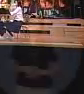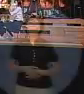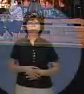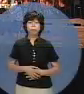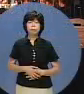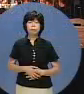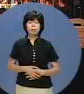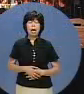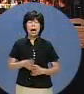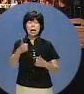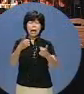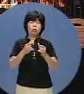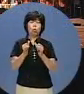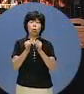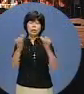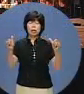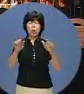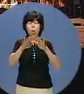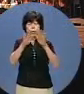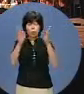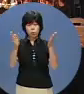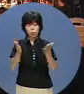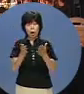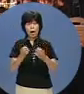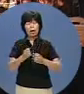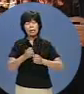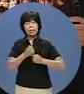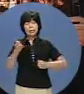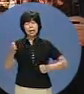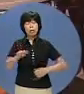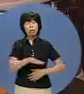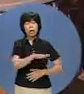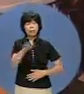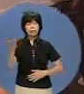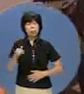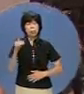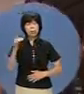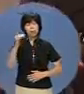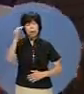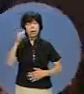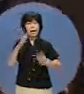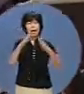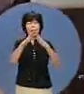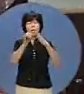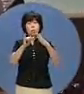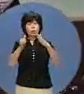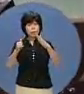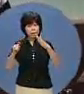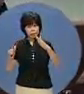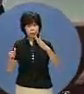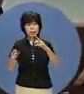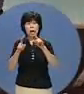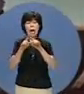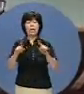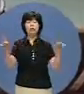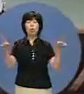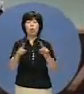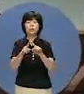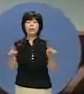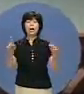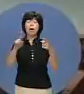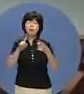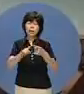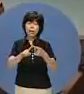また来場者の多くは生徒たちの先輩や家族ということもあり、演奏に合わせて手拍子をし